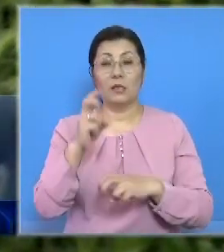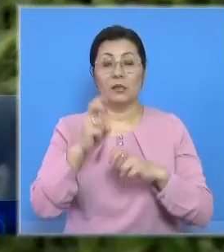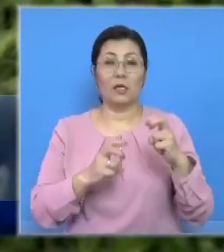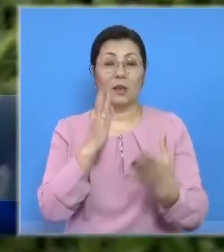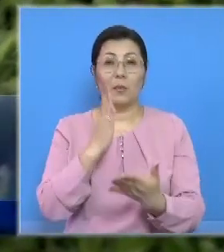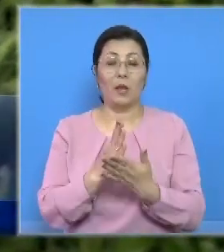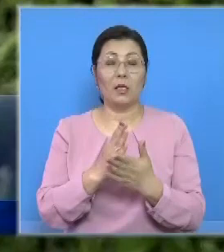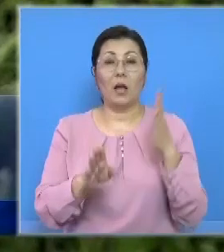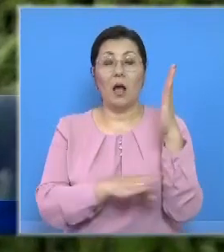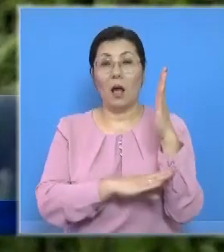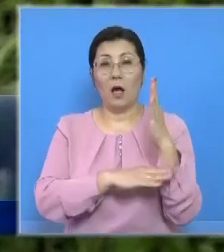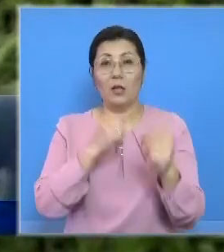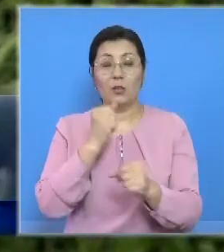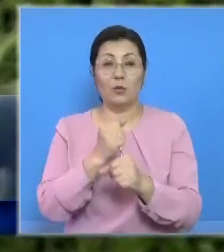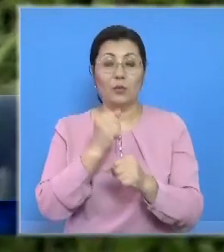ағаш өңдеу цехы бар,